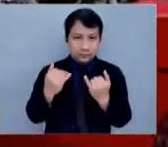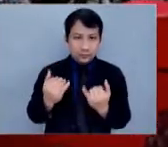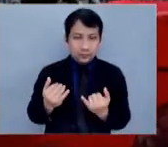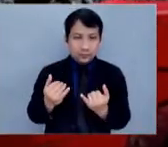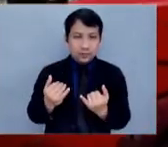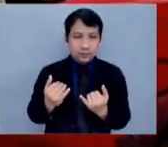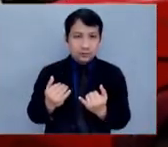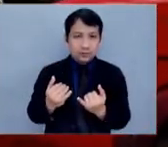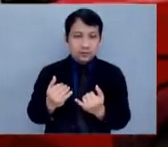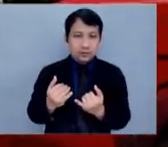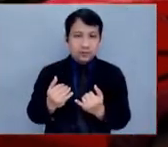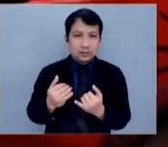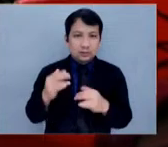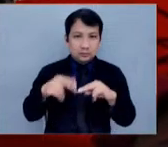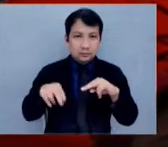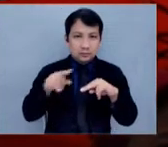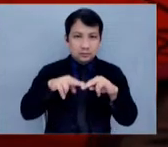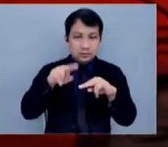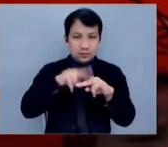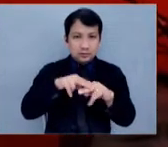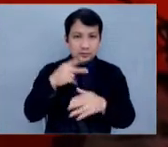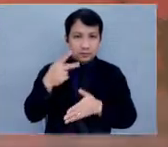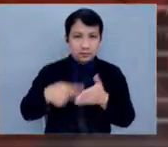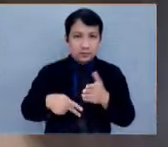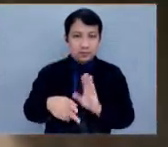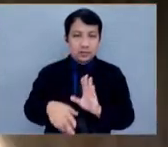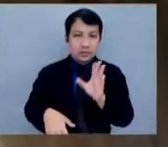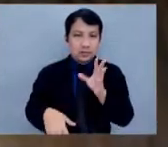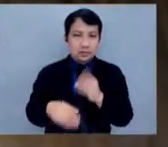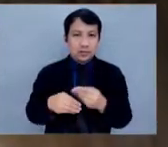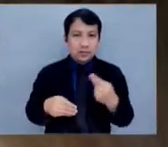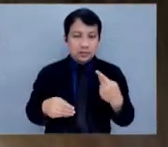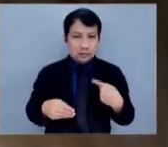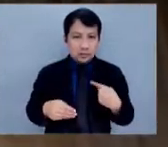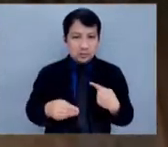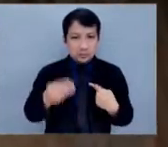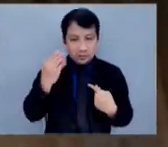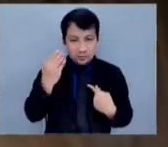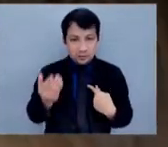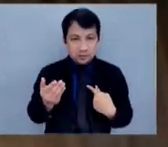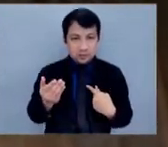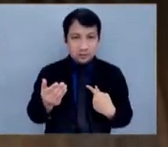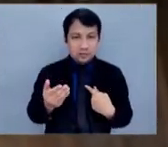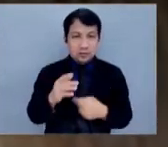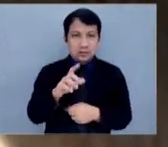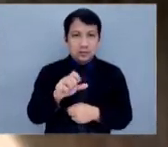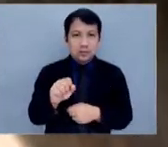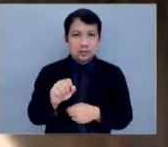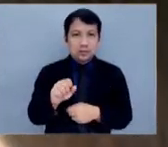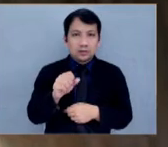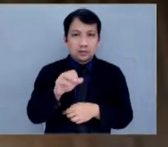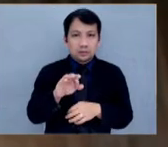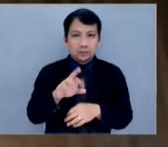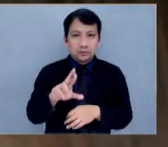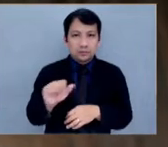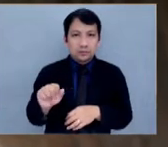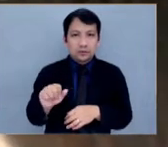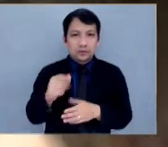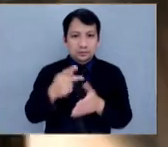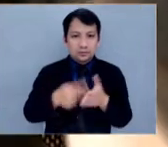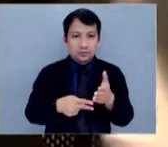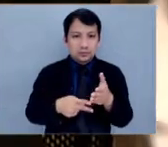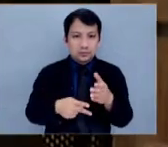o pataasan na ng presyo. Meron tayong isa-set na floor price for the auction.